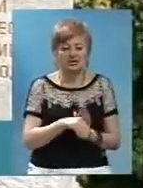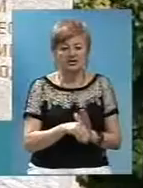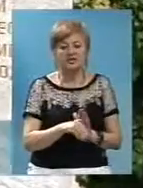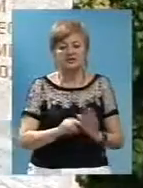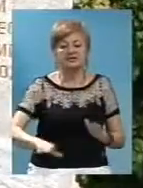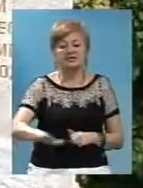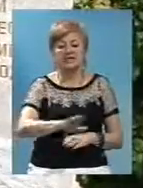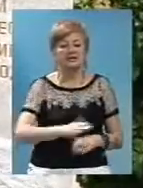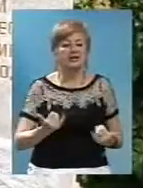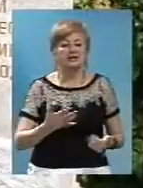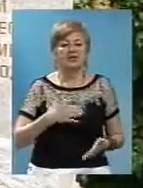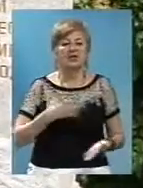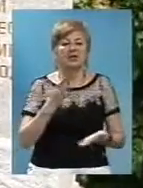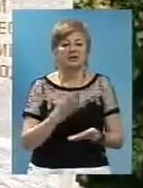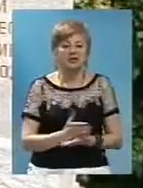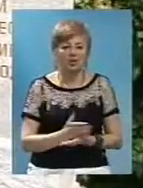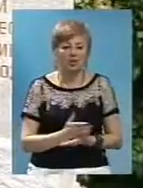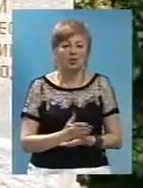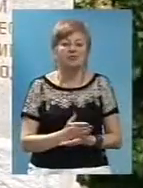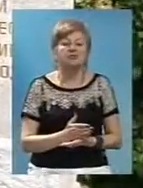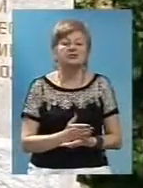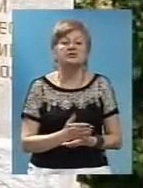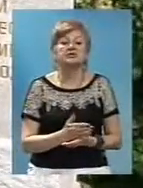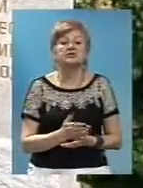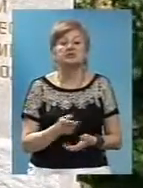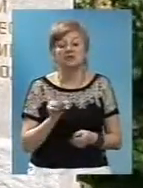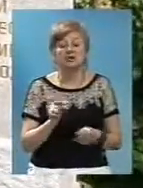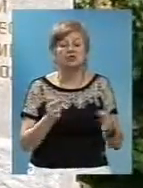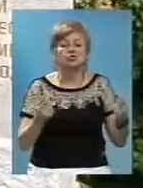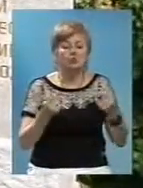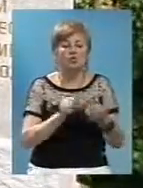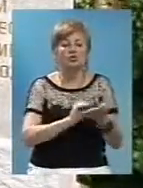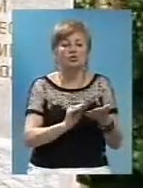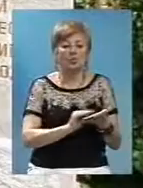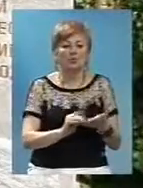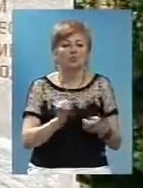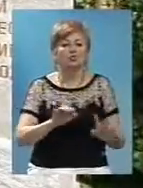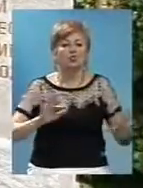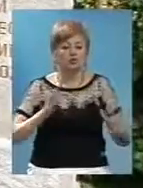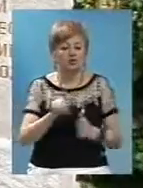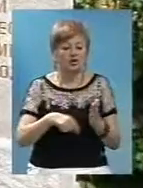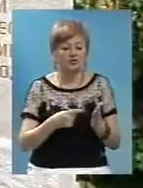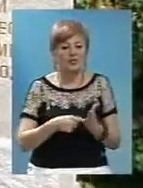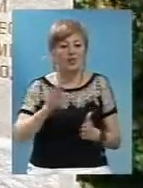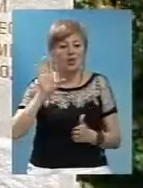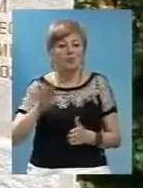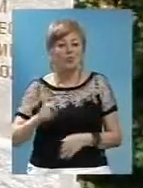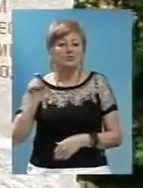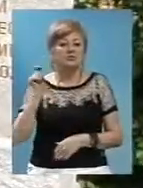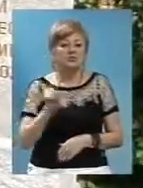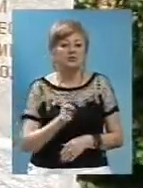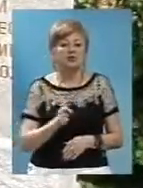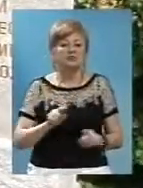де ми зараз перебуваємо, Гаврило Гордієнко. Він чітко описав, що трапилося з Олександрівськом після прибуття сюди і